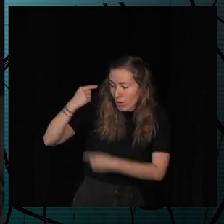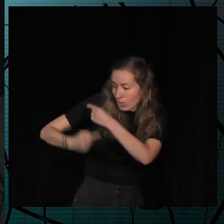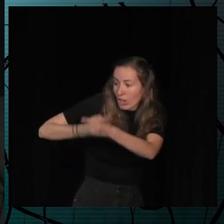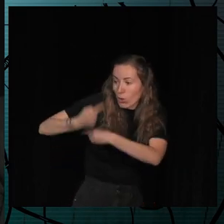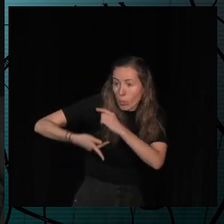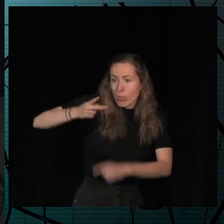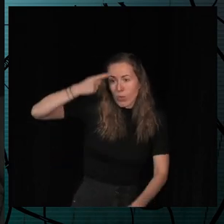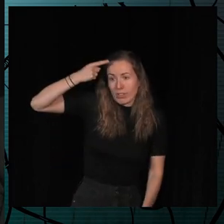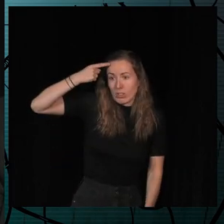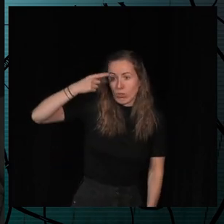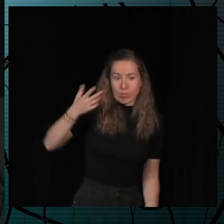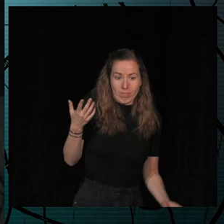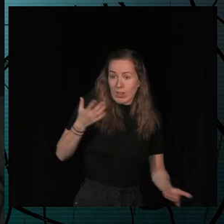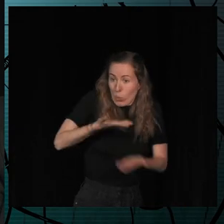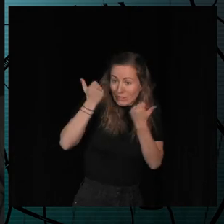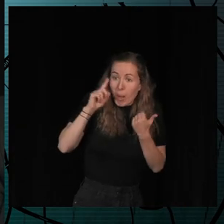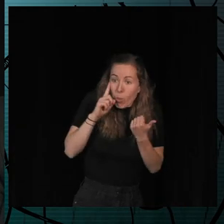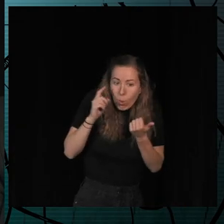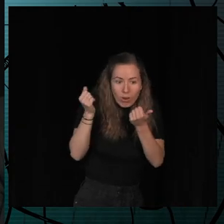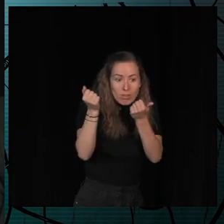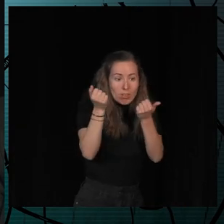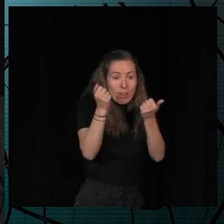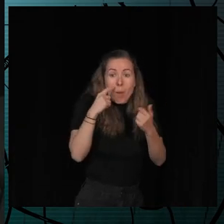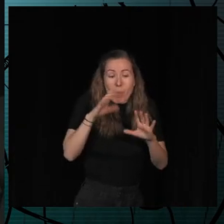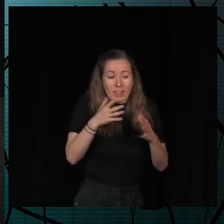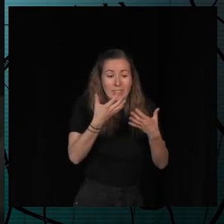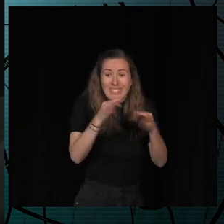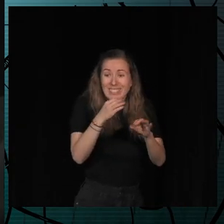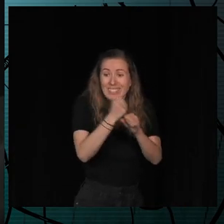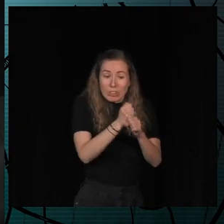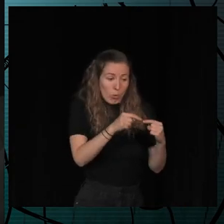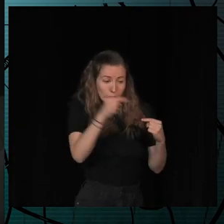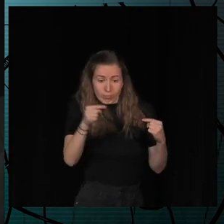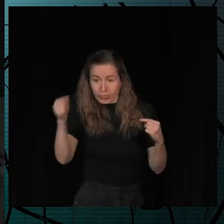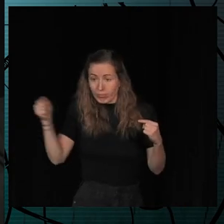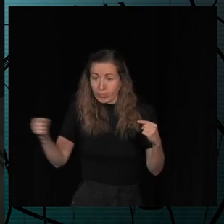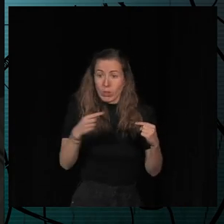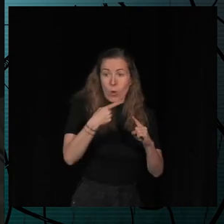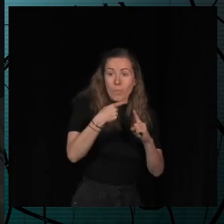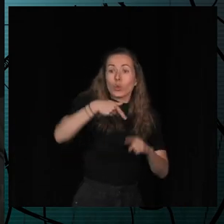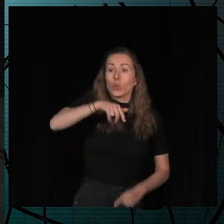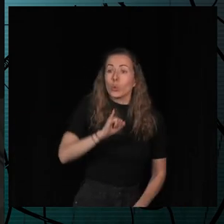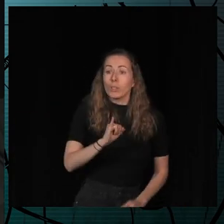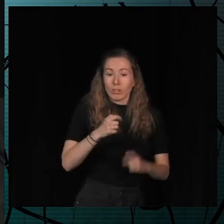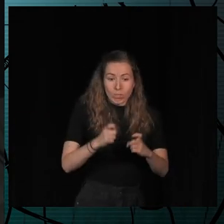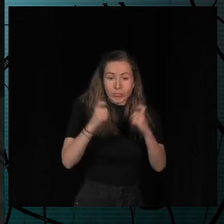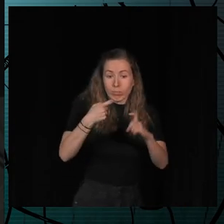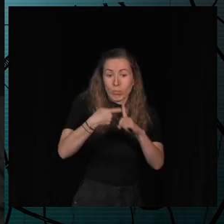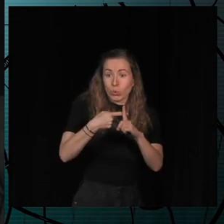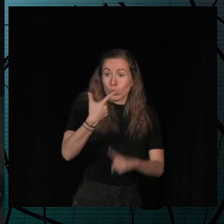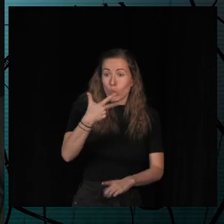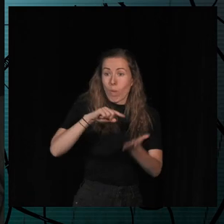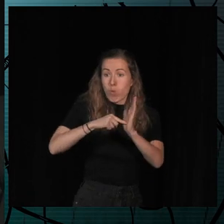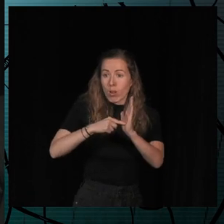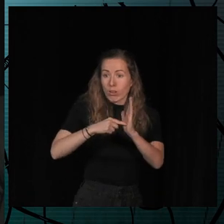mais on sait pas pourquoi mathématiquement tous les 10 ans on gagne tris points de QI ça marche c'est vachement bien pour les